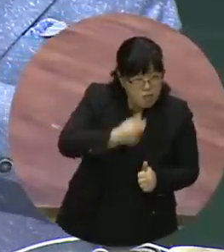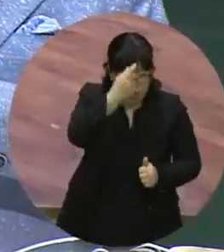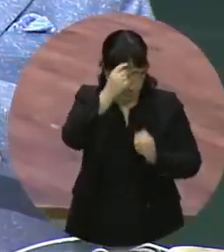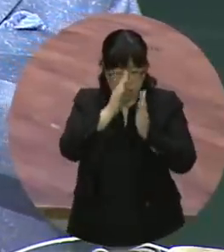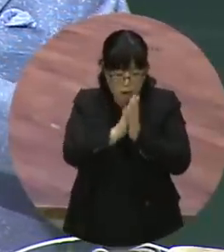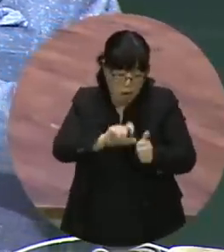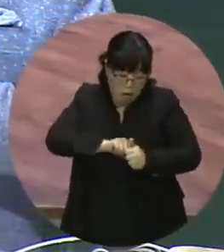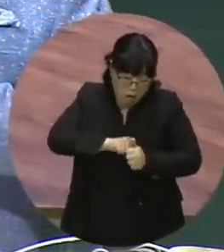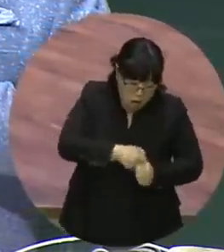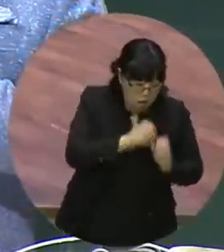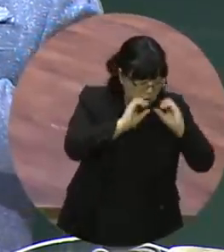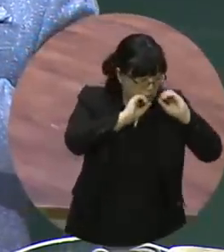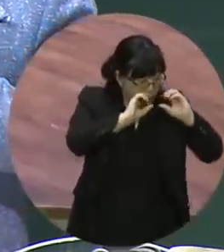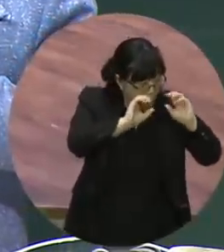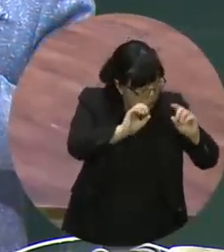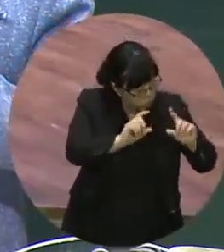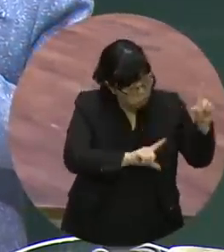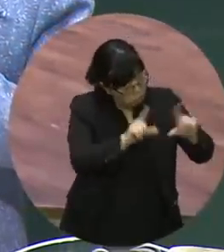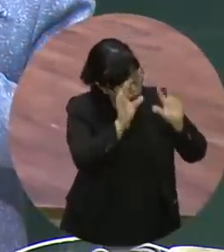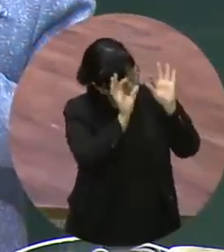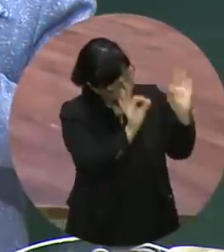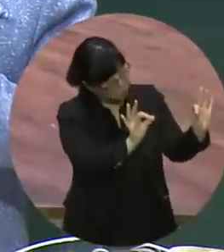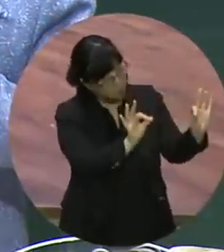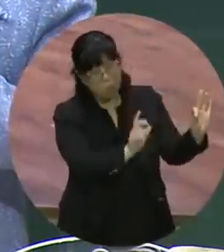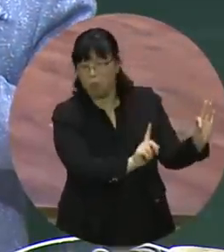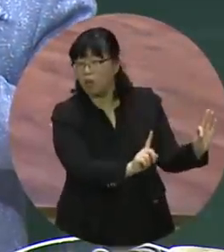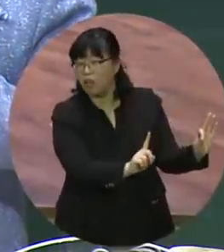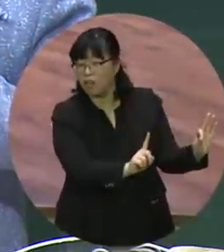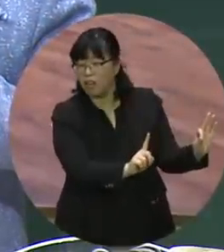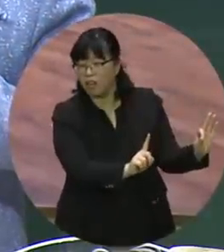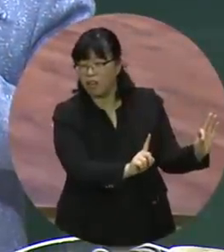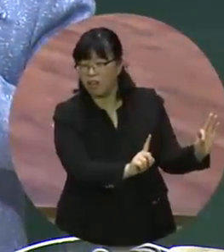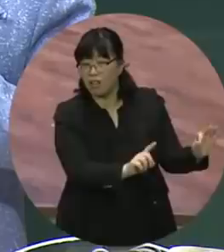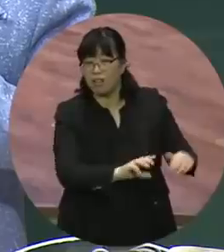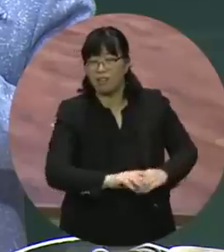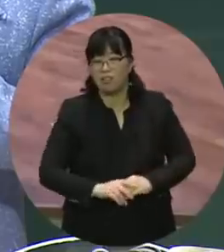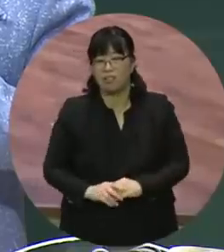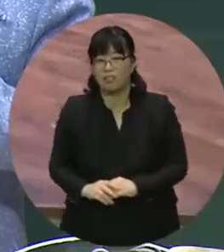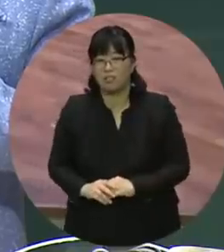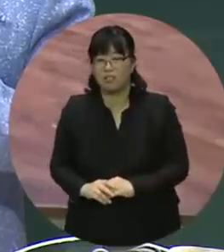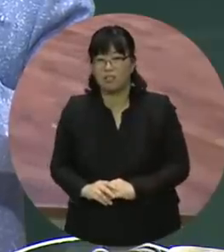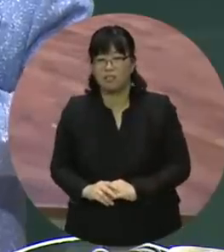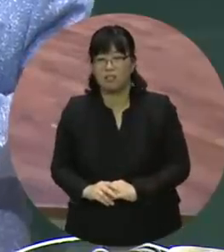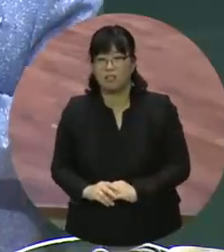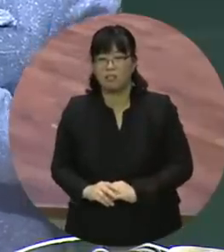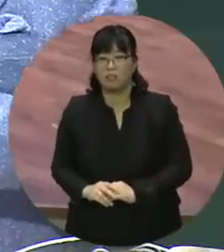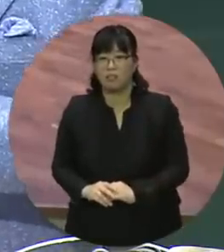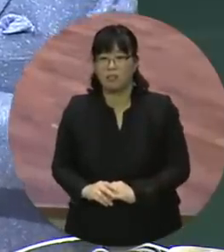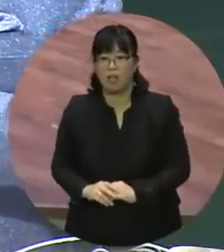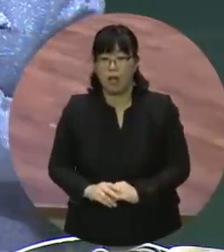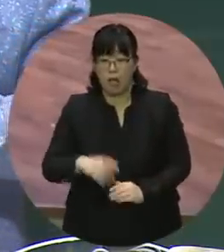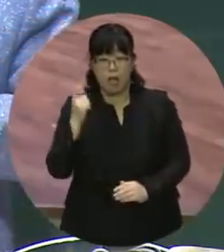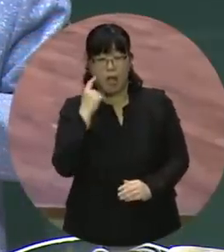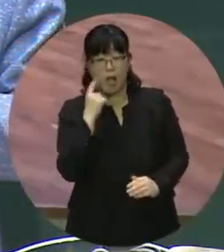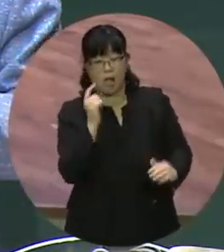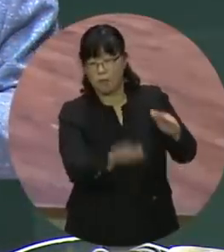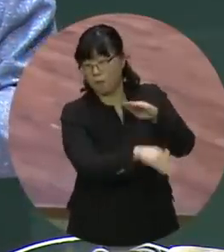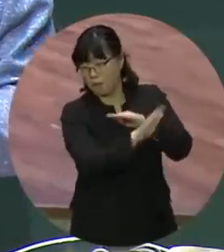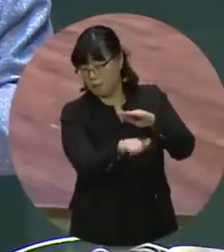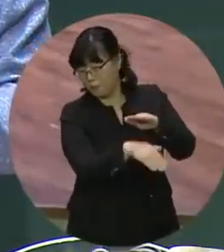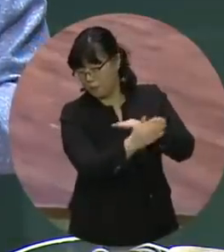그걸 종교합니다. 완전 쟁입니다. 쟁이 사꾼입니다. 사꾼. 가슴이 없어. 말을 한마디를